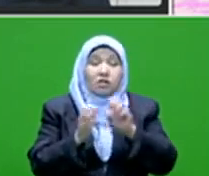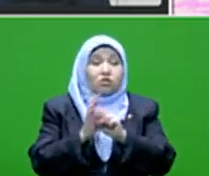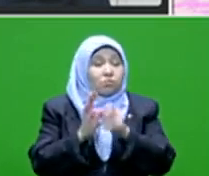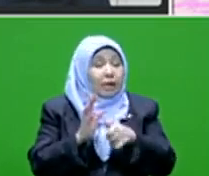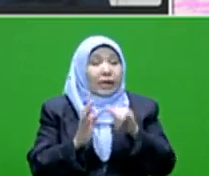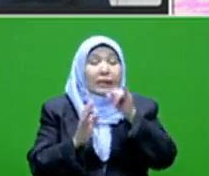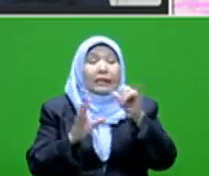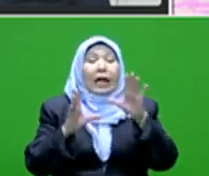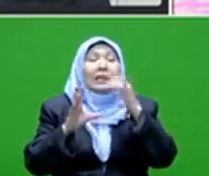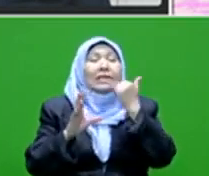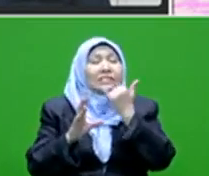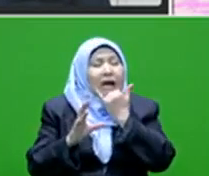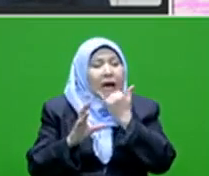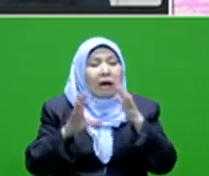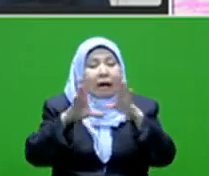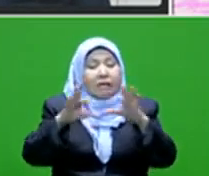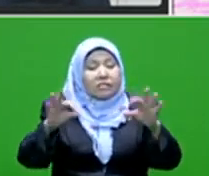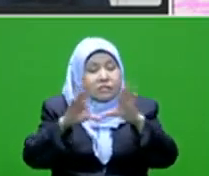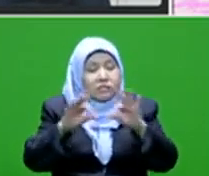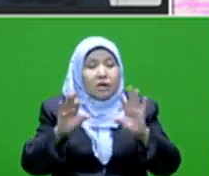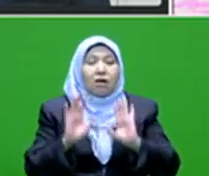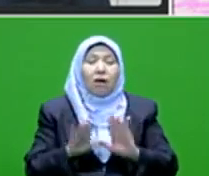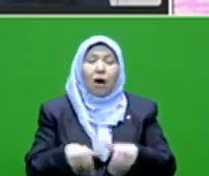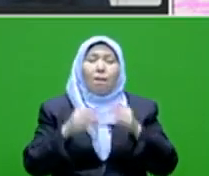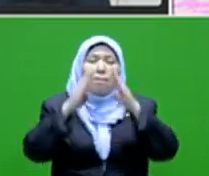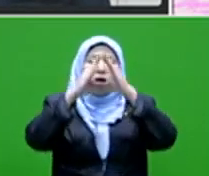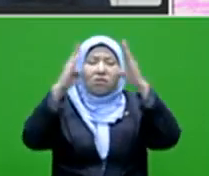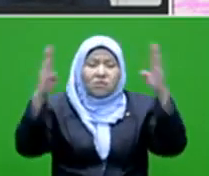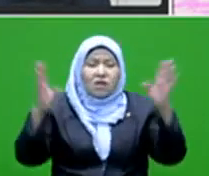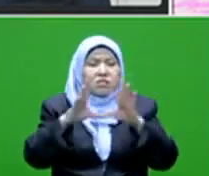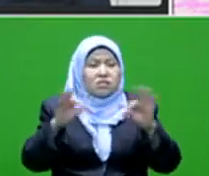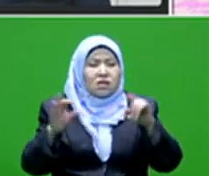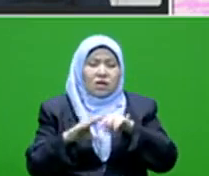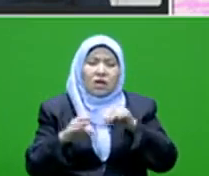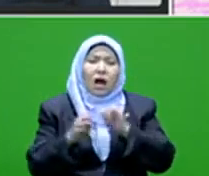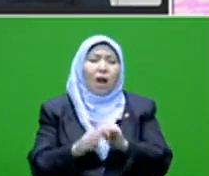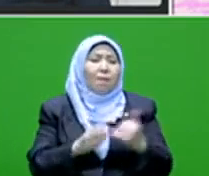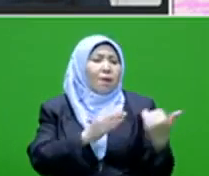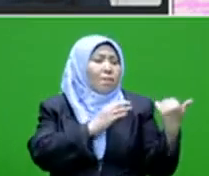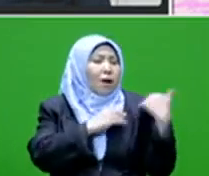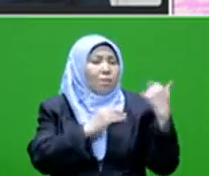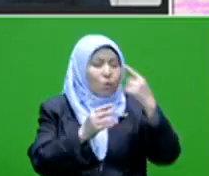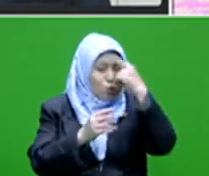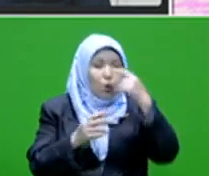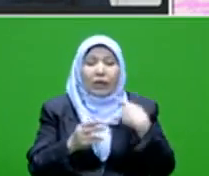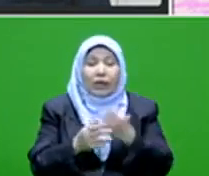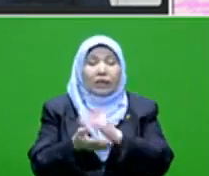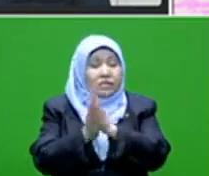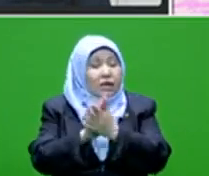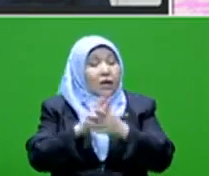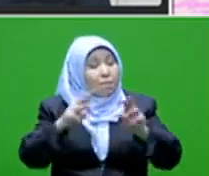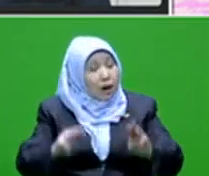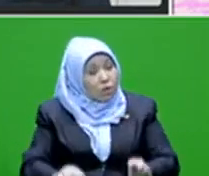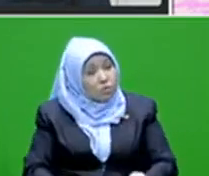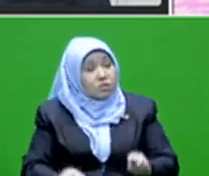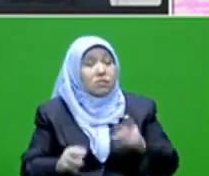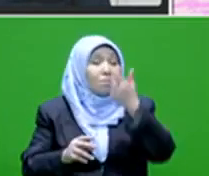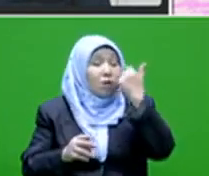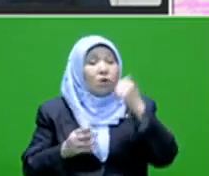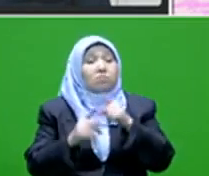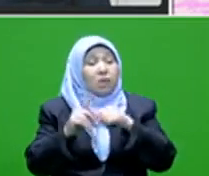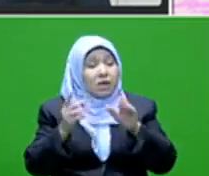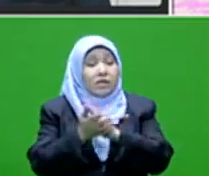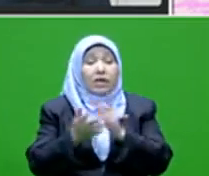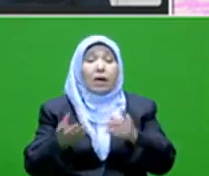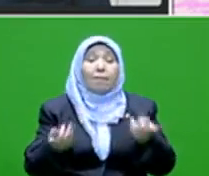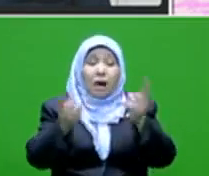nak cerita dekat orang. Cerita ni, betapa besarnya cerita ni dalam peranan untuk kita duduk sebagai manusia. Sebab apa? Bila jadi